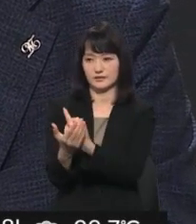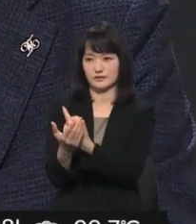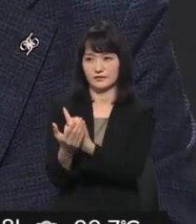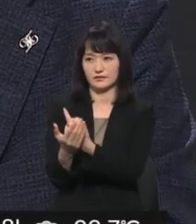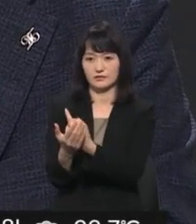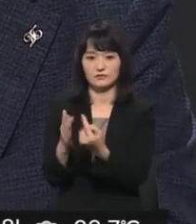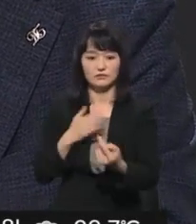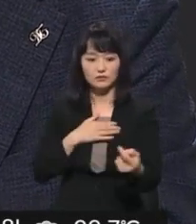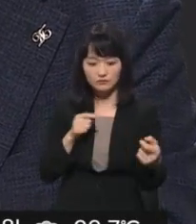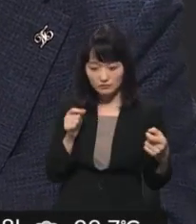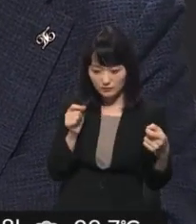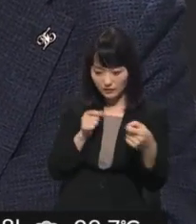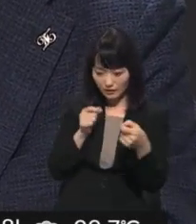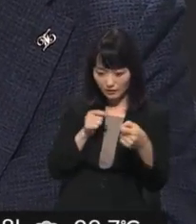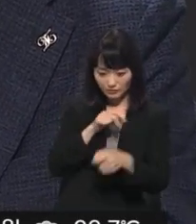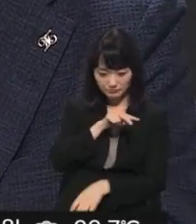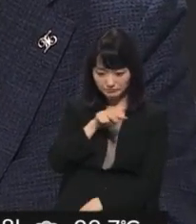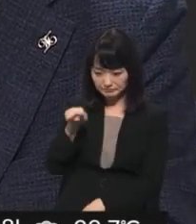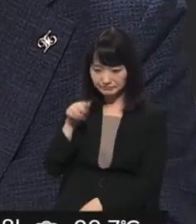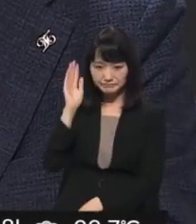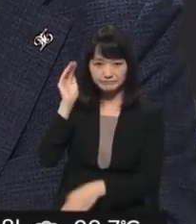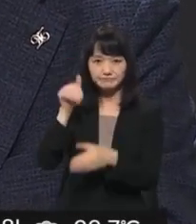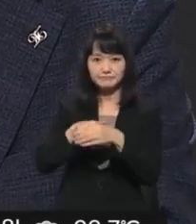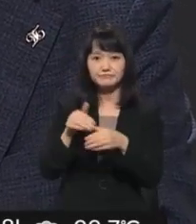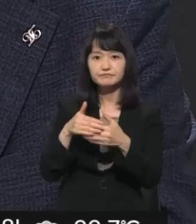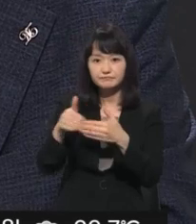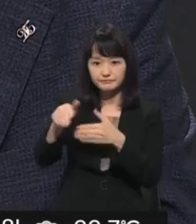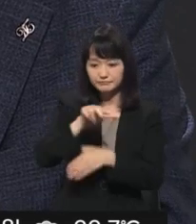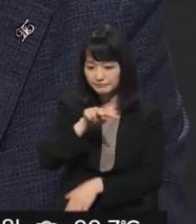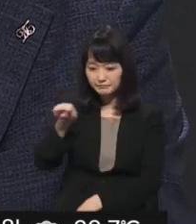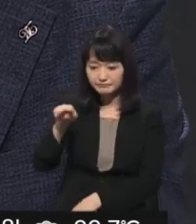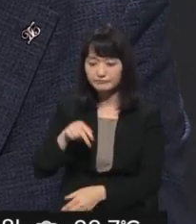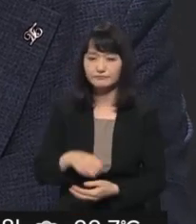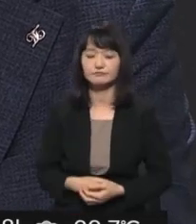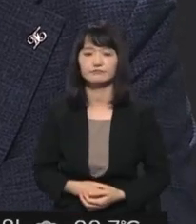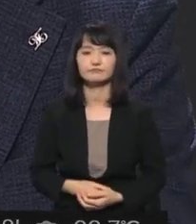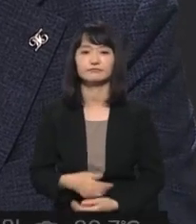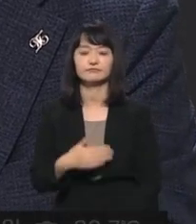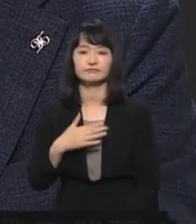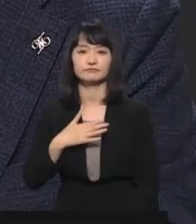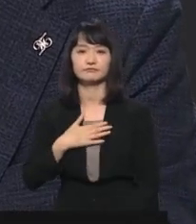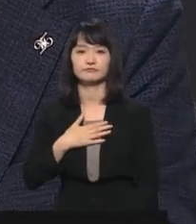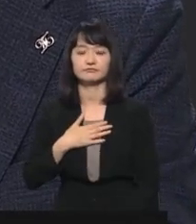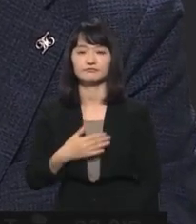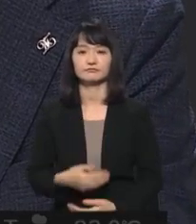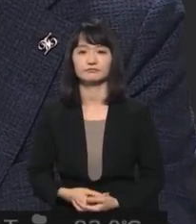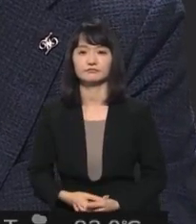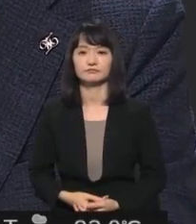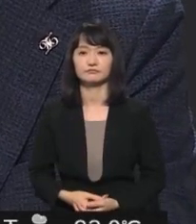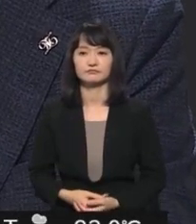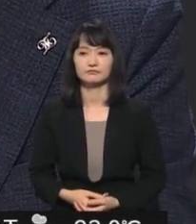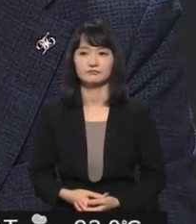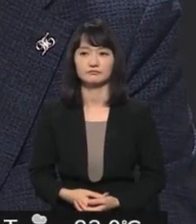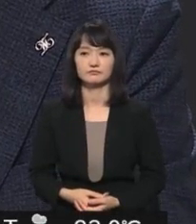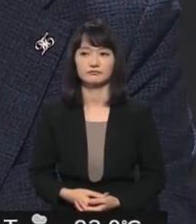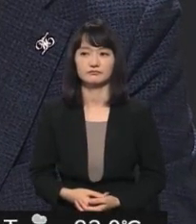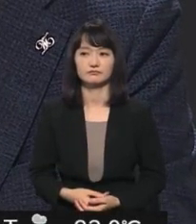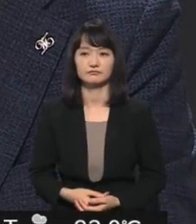다 있었거든 2 그리고 대선과 전까지 전부 거치면서 저는 굉장히 많은 즉